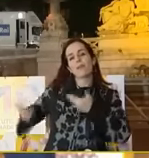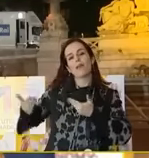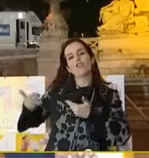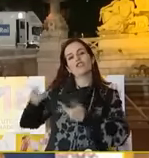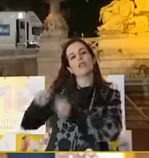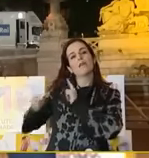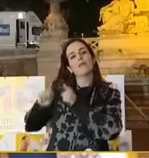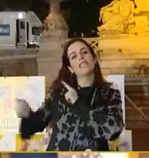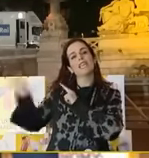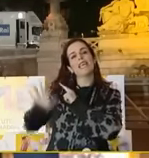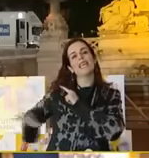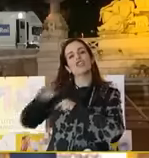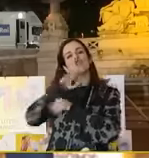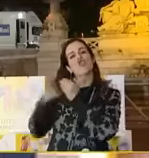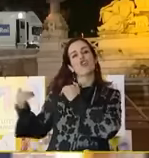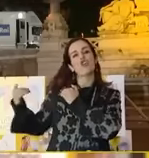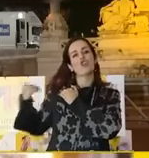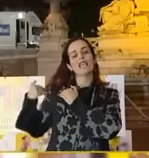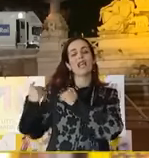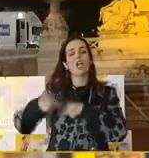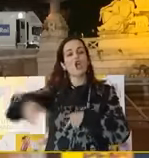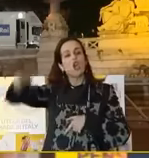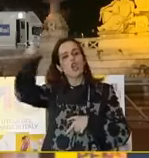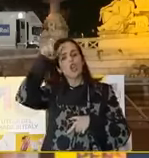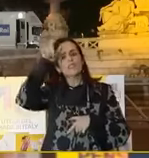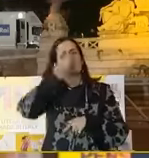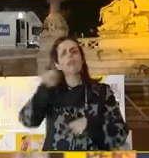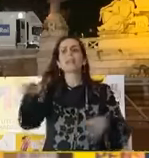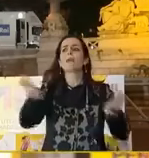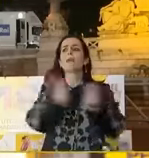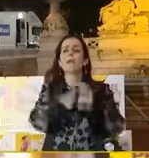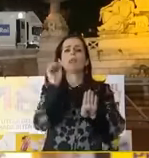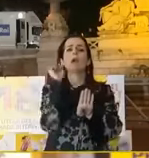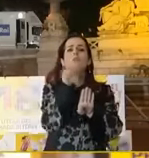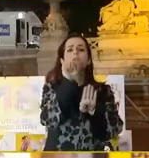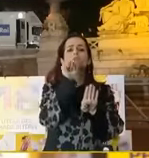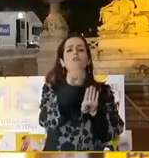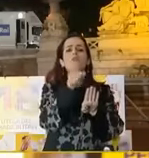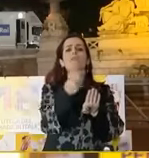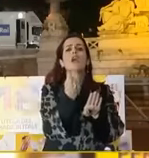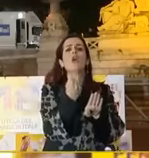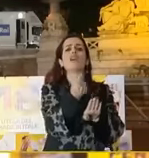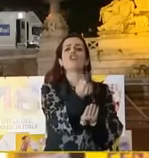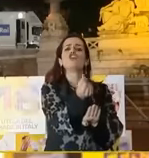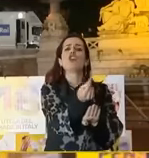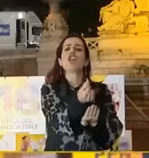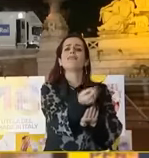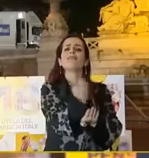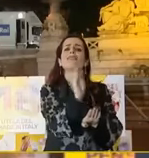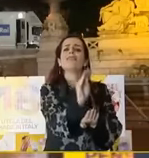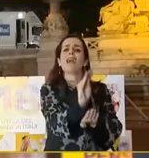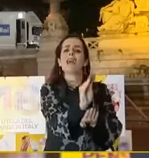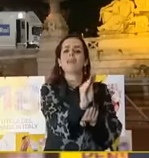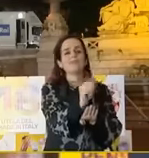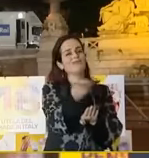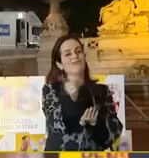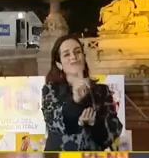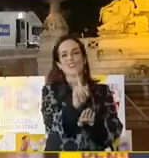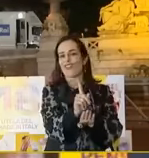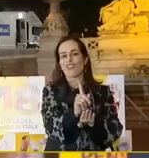Lo Stato non può essere quello che bussa alla tua porta solo quando ti viene a mettere le mani in tasca. È